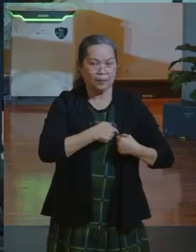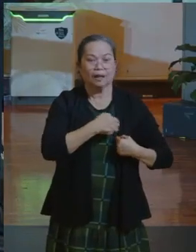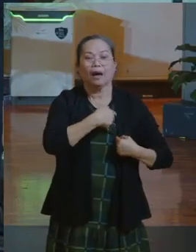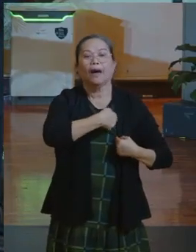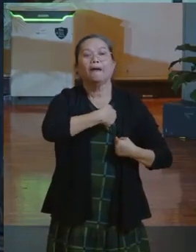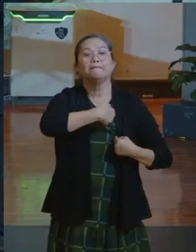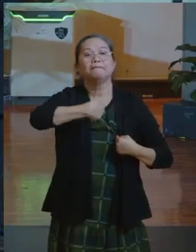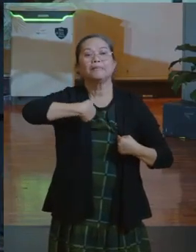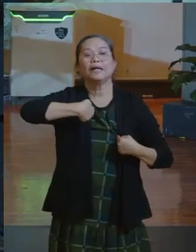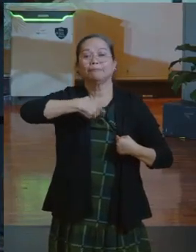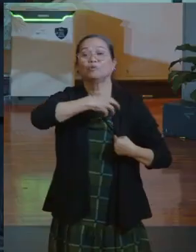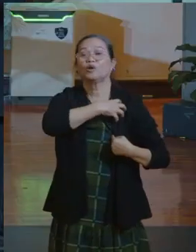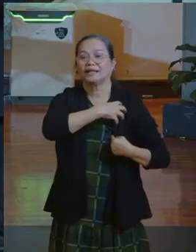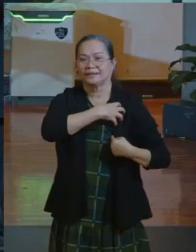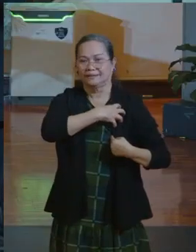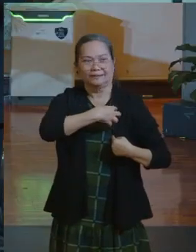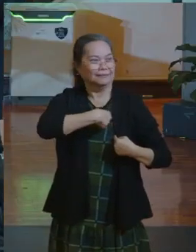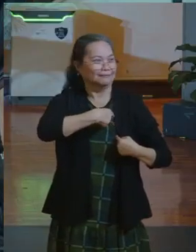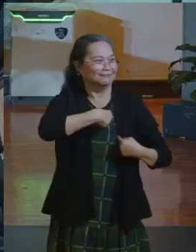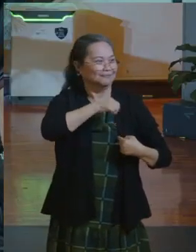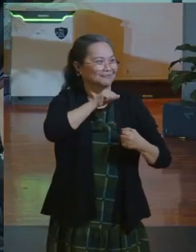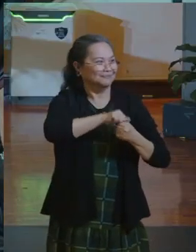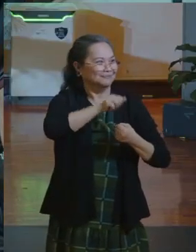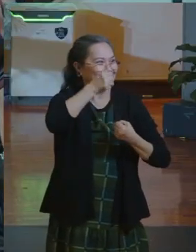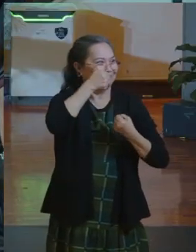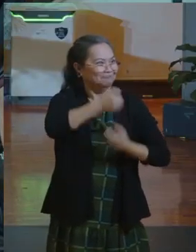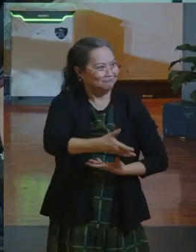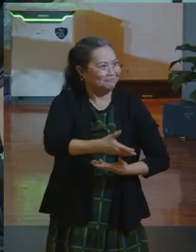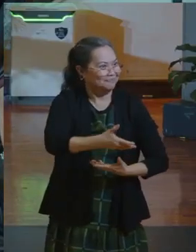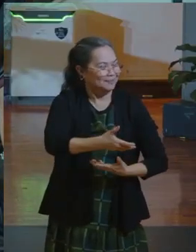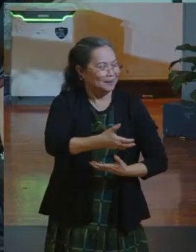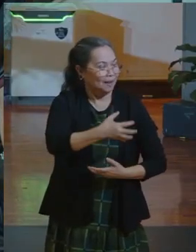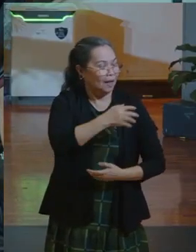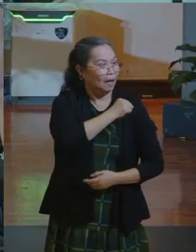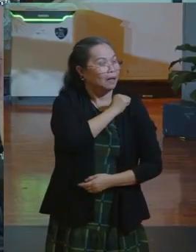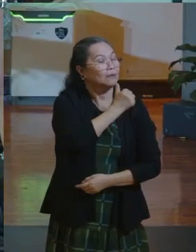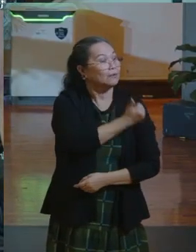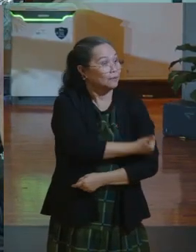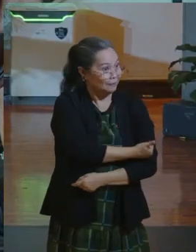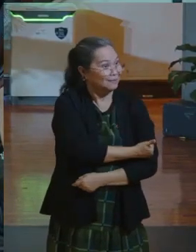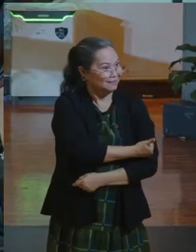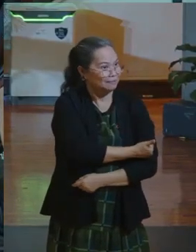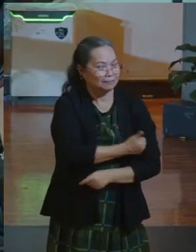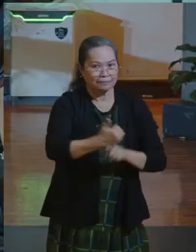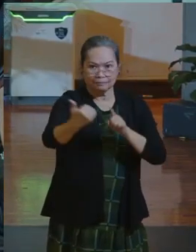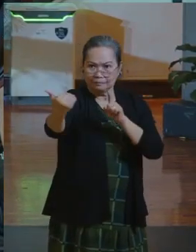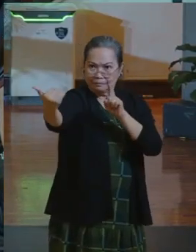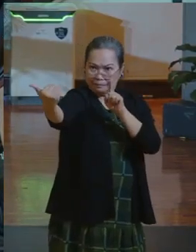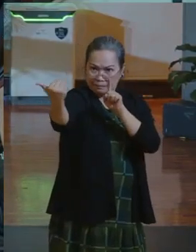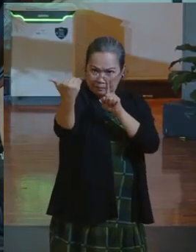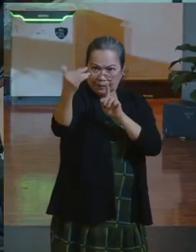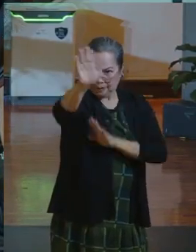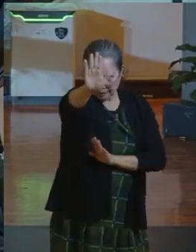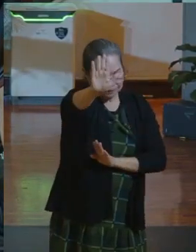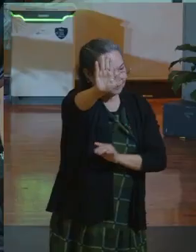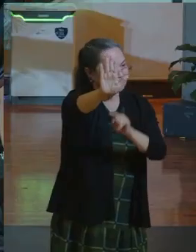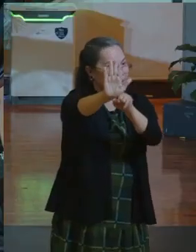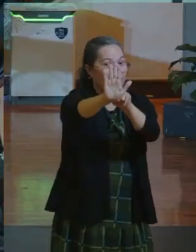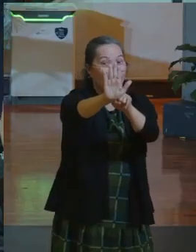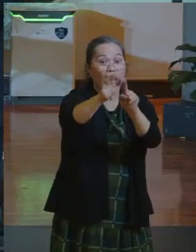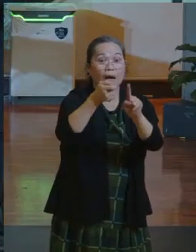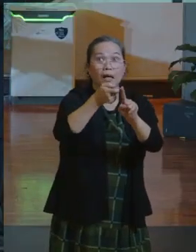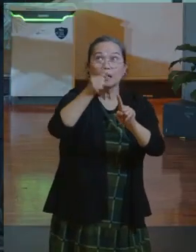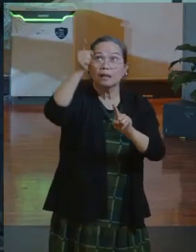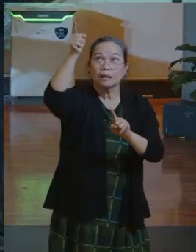siyang authority, at ang kanyang kapangyarihan ay nagmumula sa